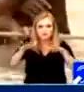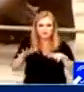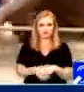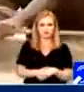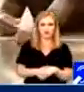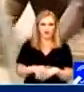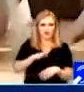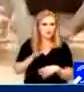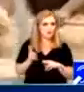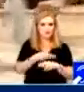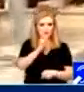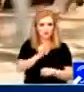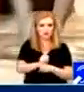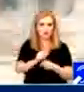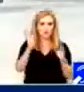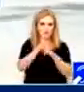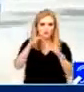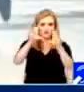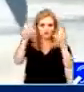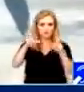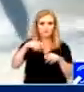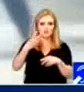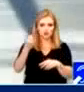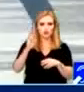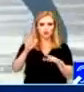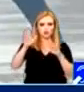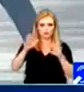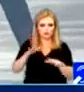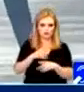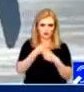meteorologii avertizează că ploaia va reîncepe foarte curând.